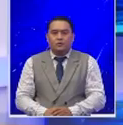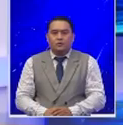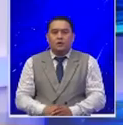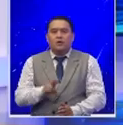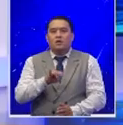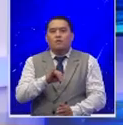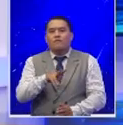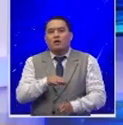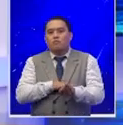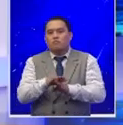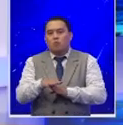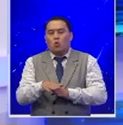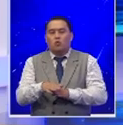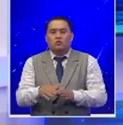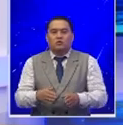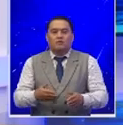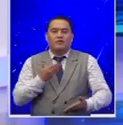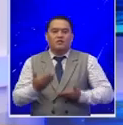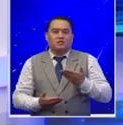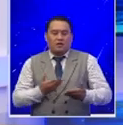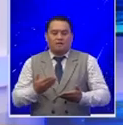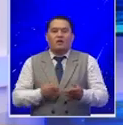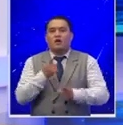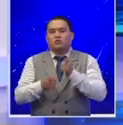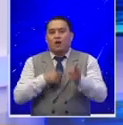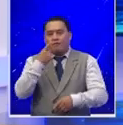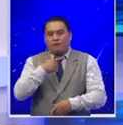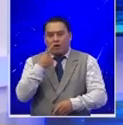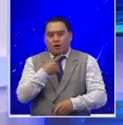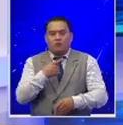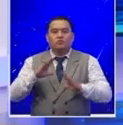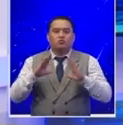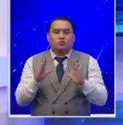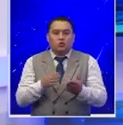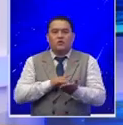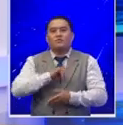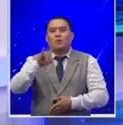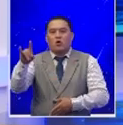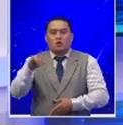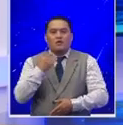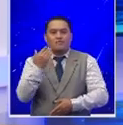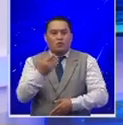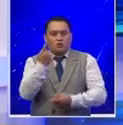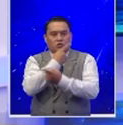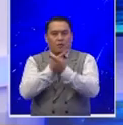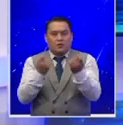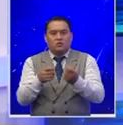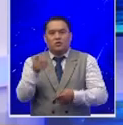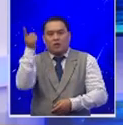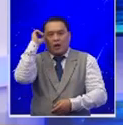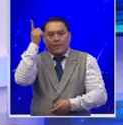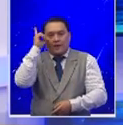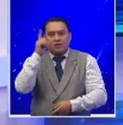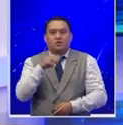Алексей Навальный полностью пришел в себя. Он уже может говорить и помнит детали происходившего в самолете. Об этом сообщает немецкое